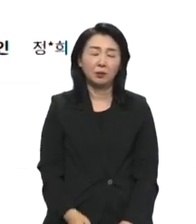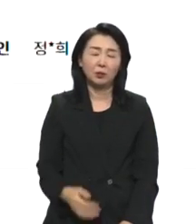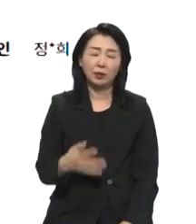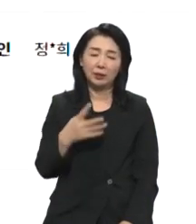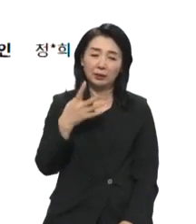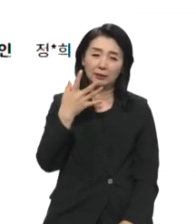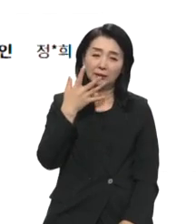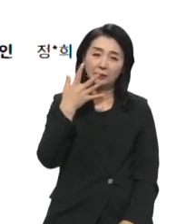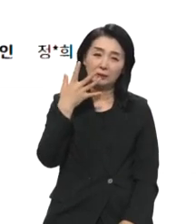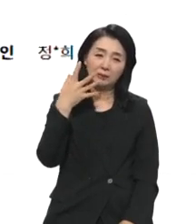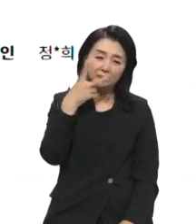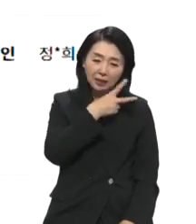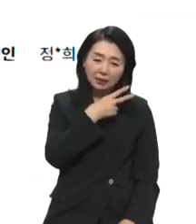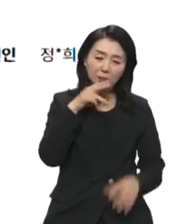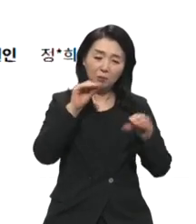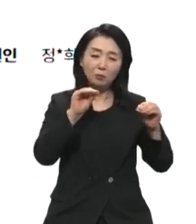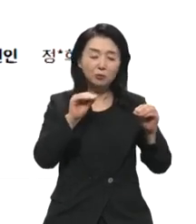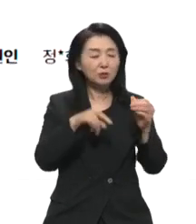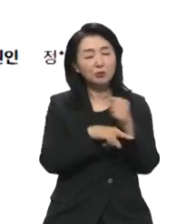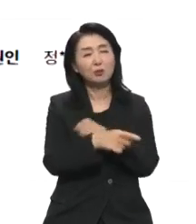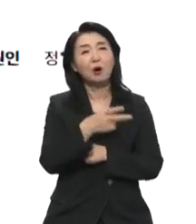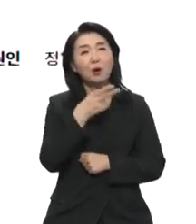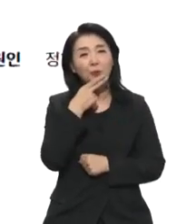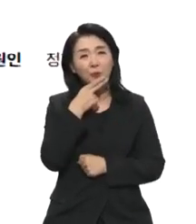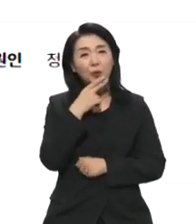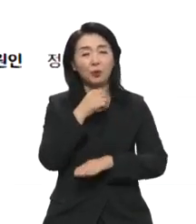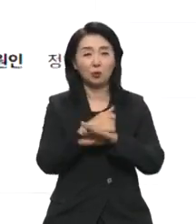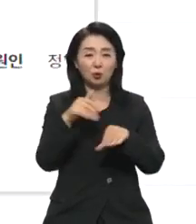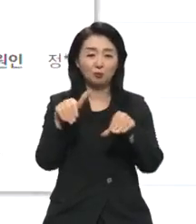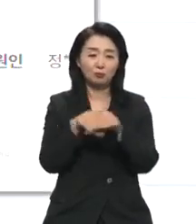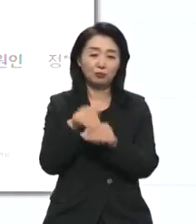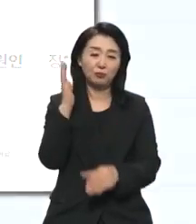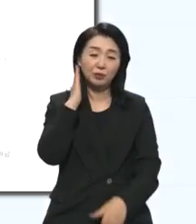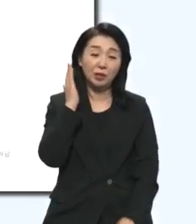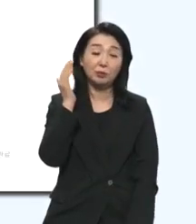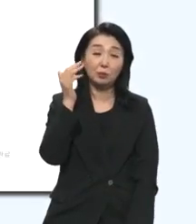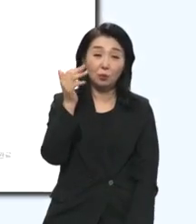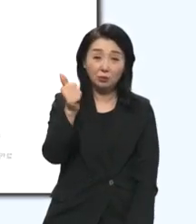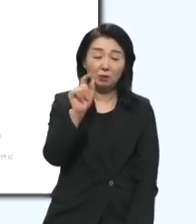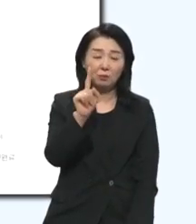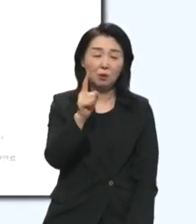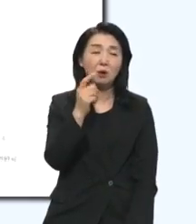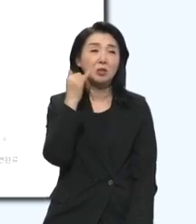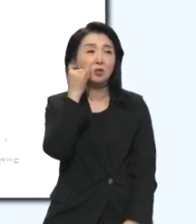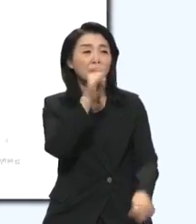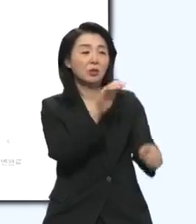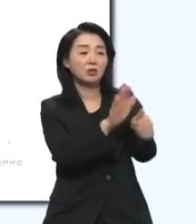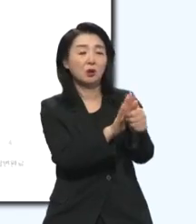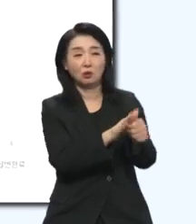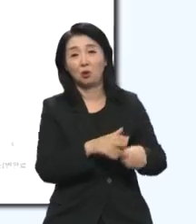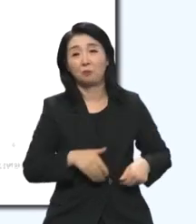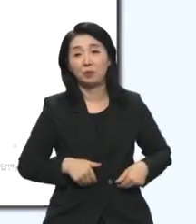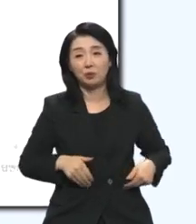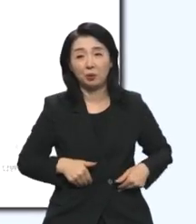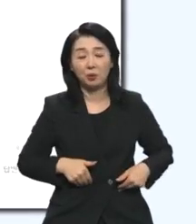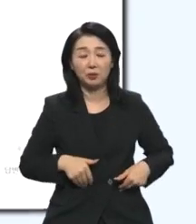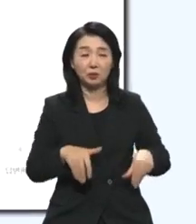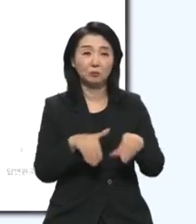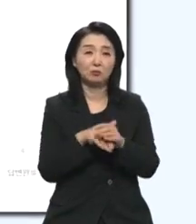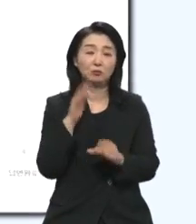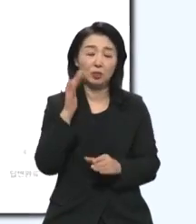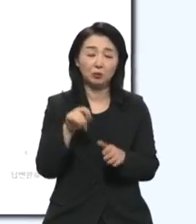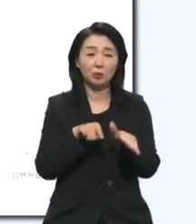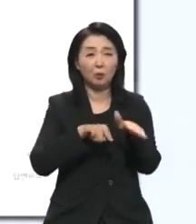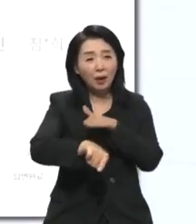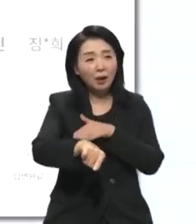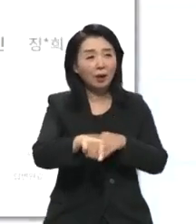애매하다 보니까 문재인 전 대통령이 나서서 전화로는 한번 격려를 했지만 직접 나서서 좀 말려야 되는 거 아니냐